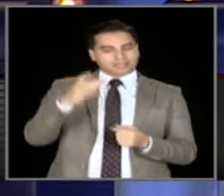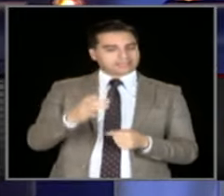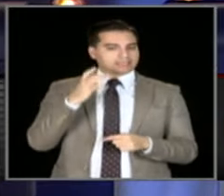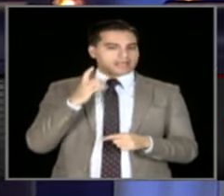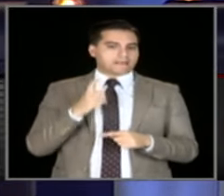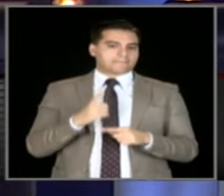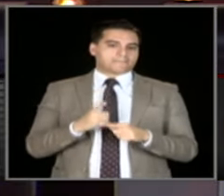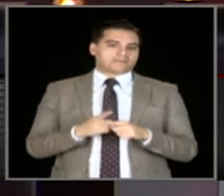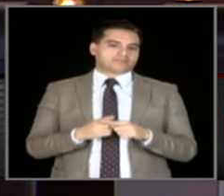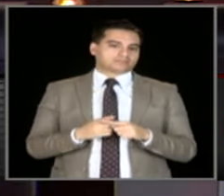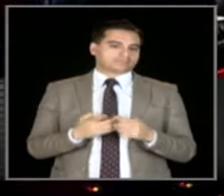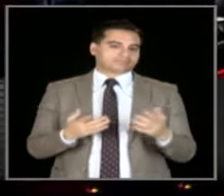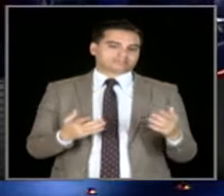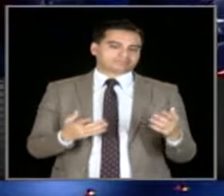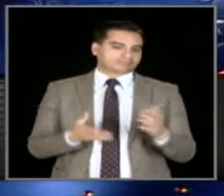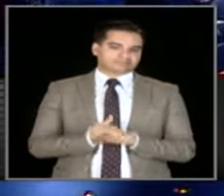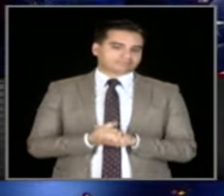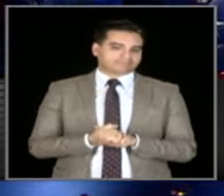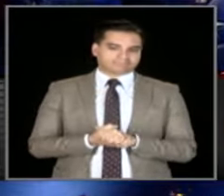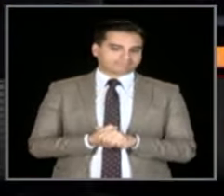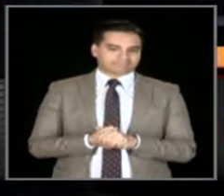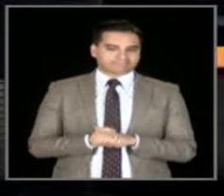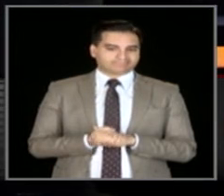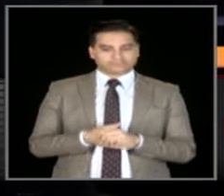اجابه خاطئه. لا،